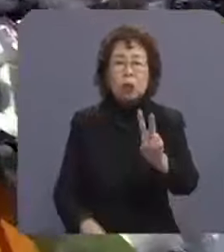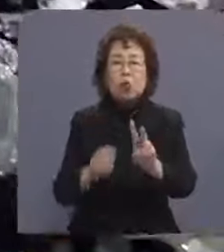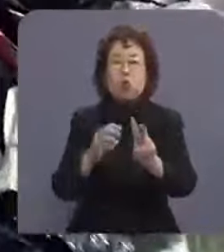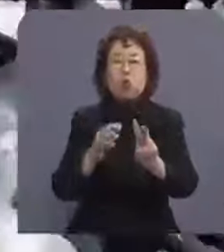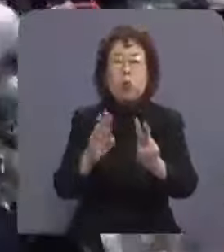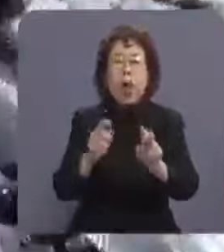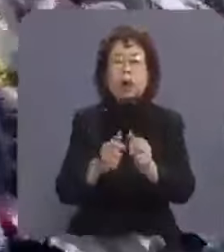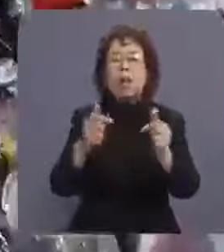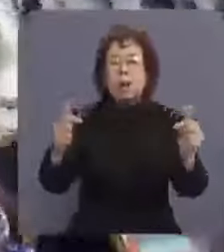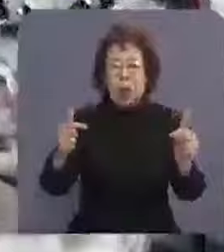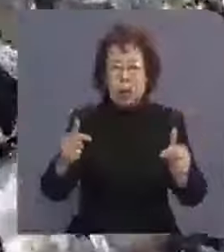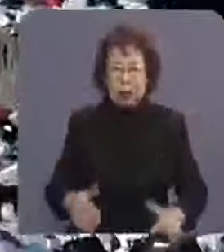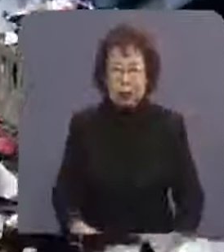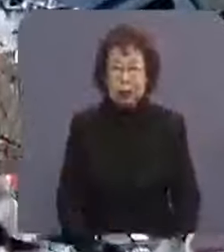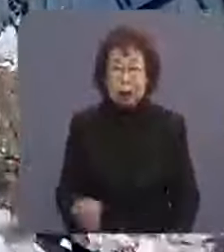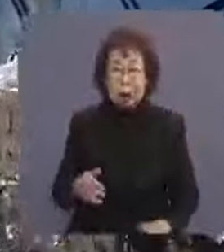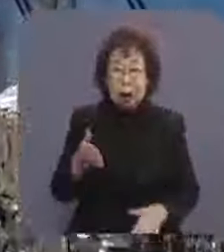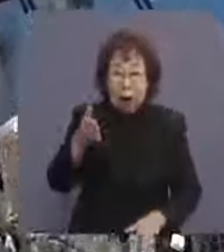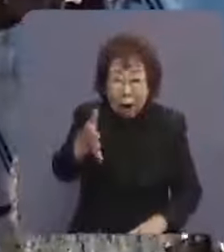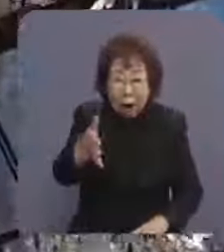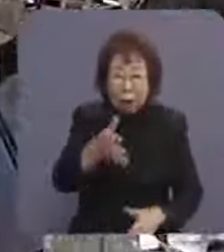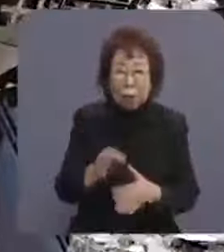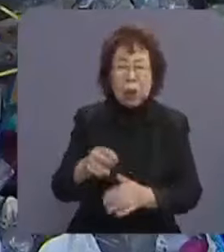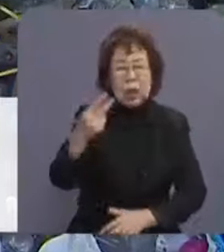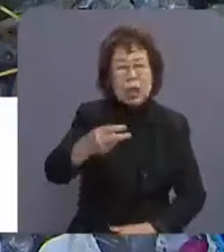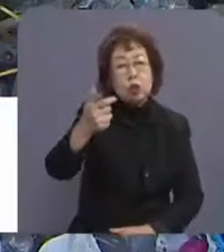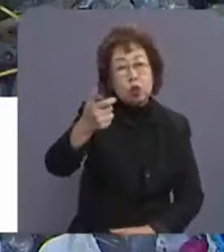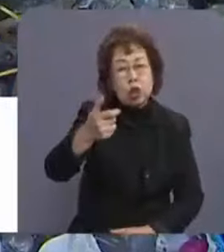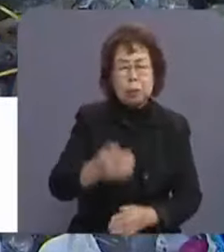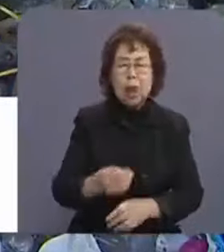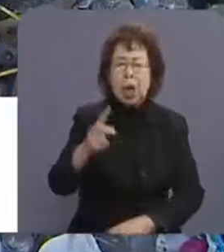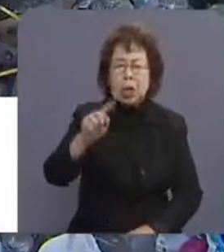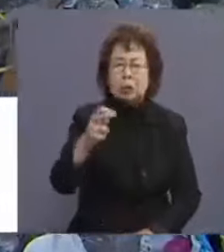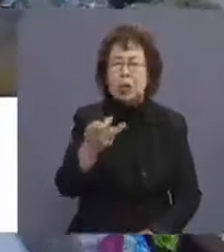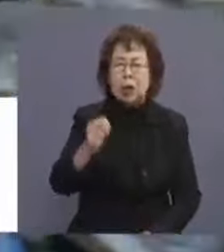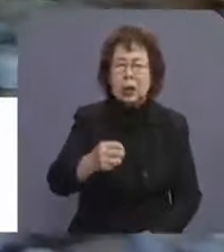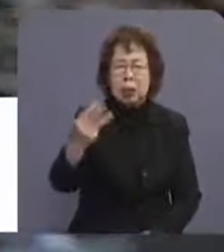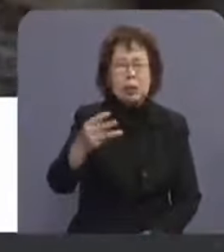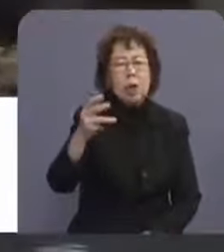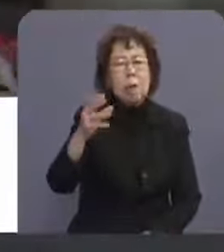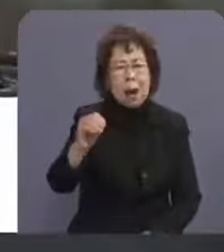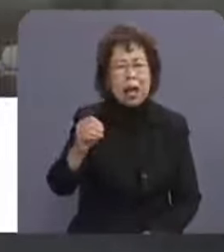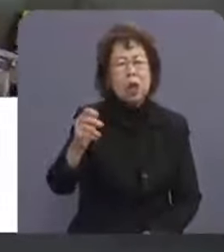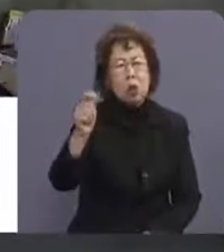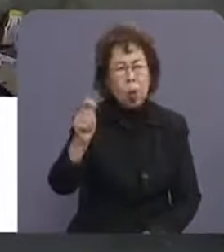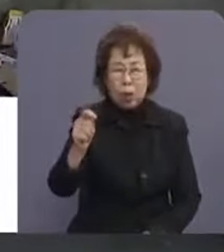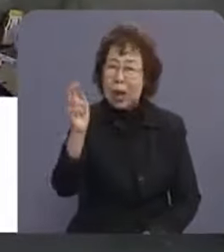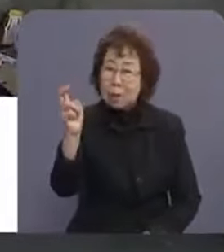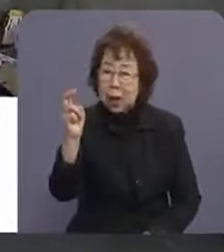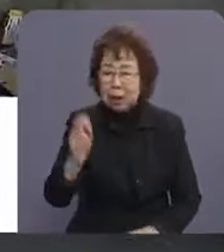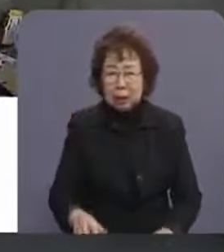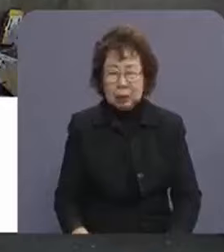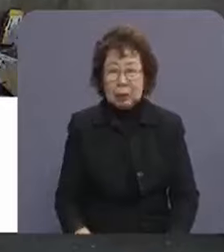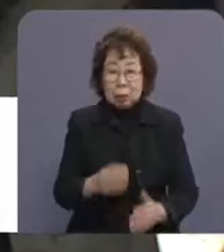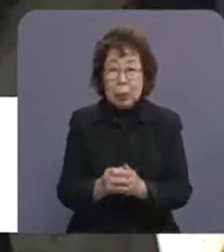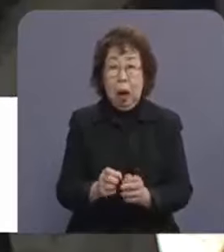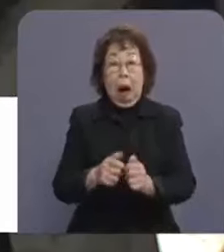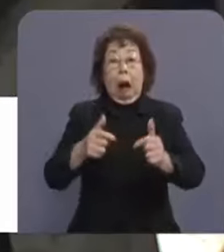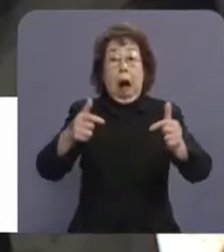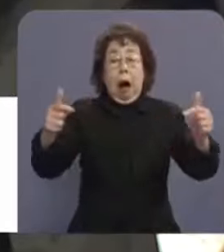늘어난 규모입니다네이 추세라면 2060년에는 12억 3천만 톤에 달할 거란 전망이 나옵니다 그런데 이렇게